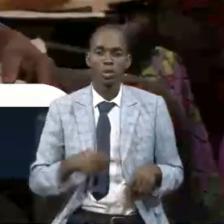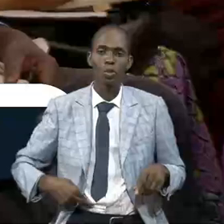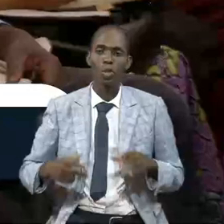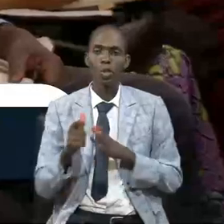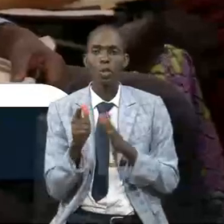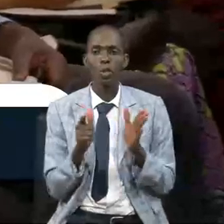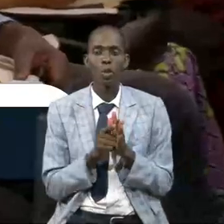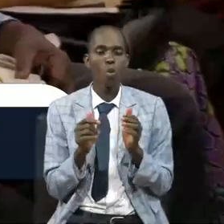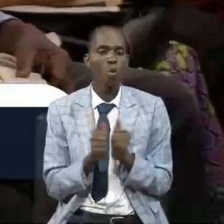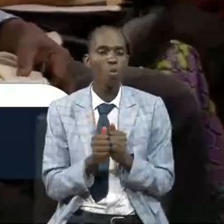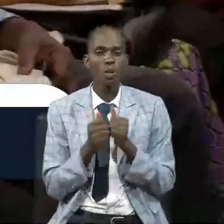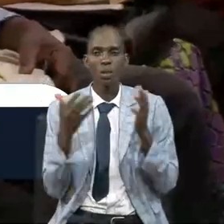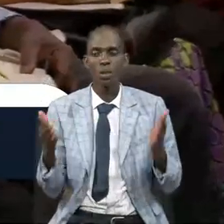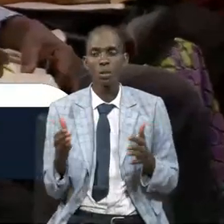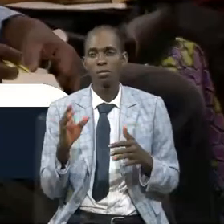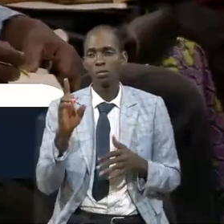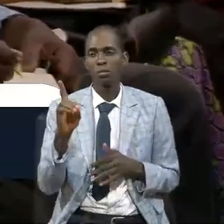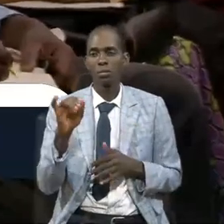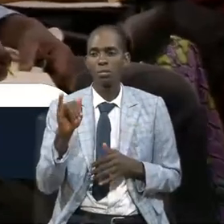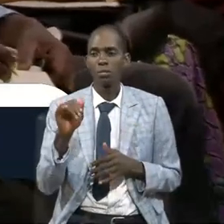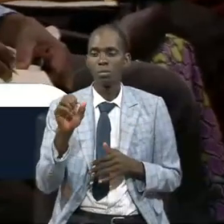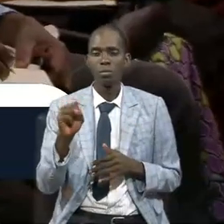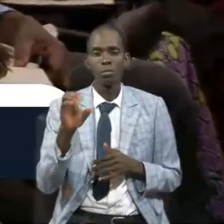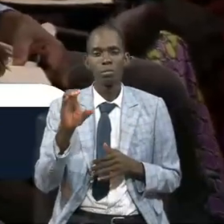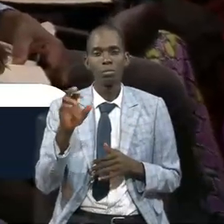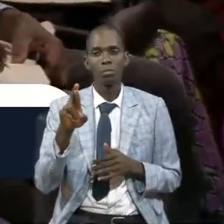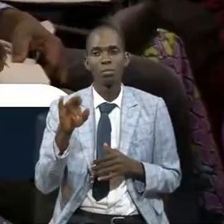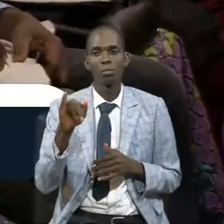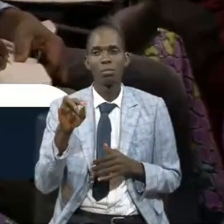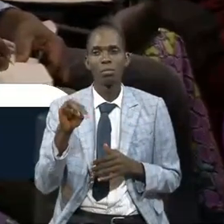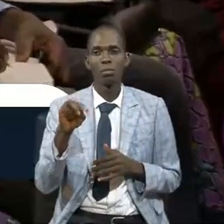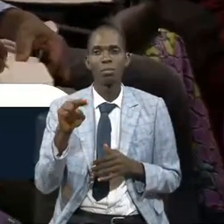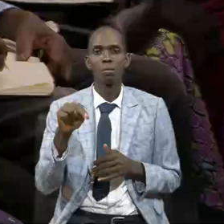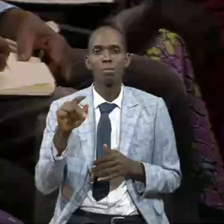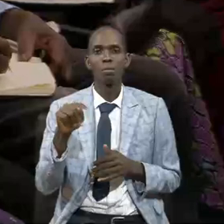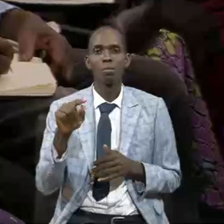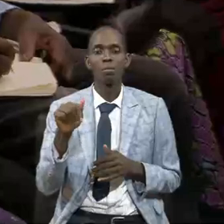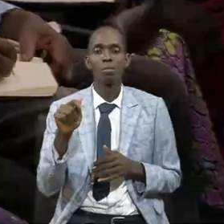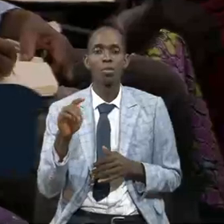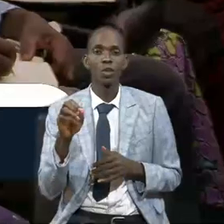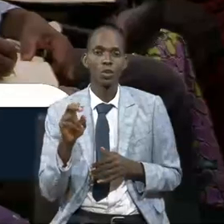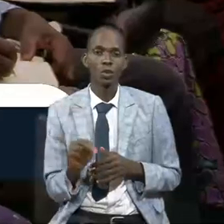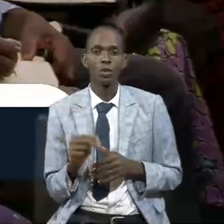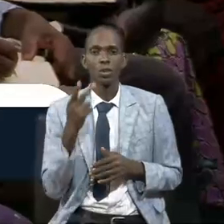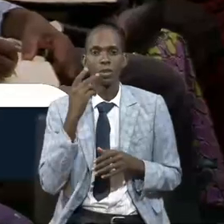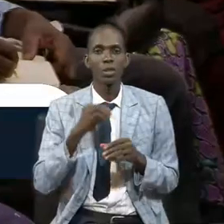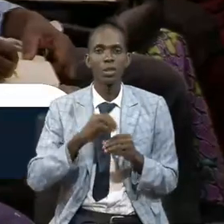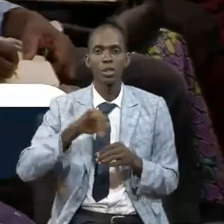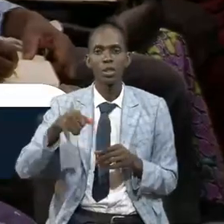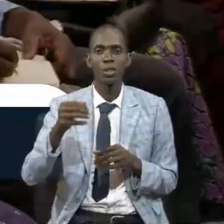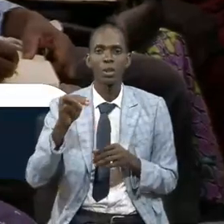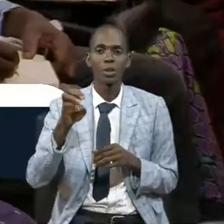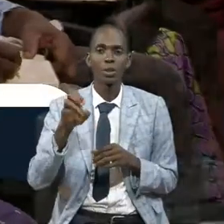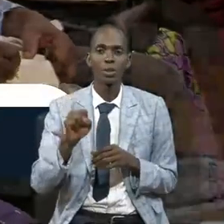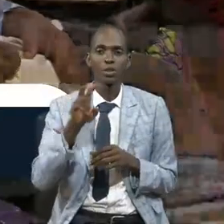sans discrimination. Nous allons retourner à Jacques chapitre 2, le